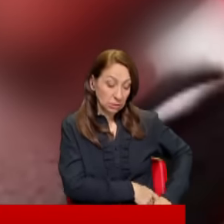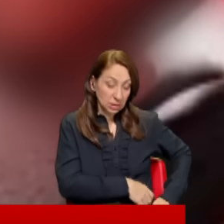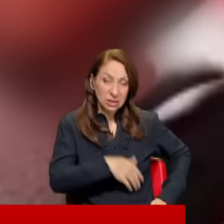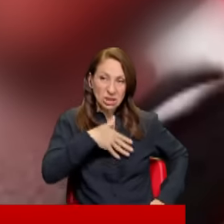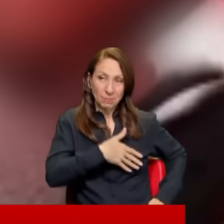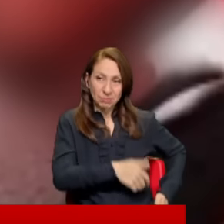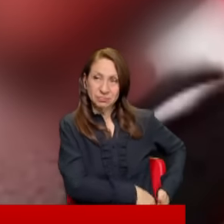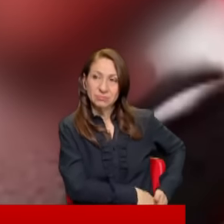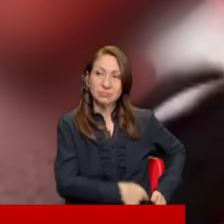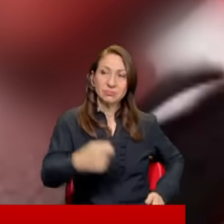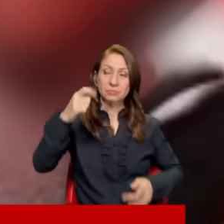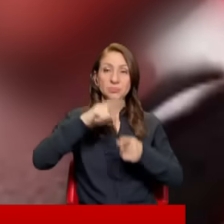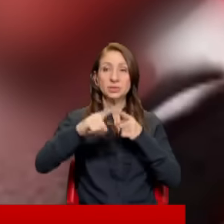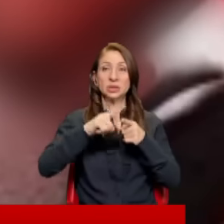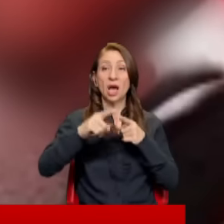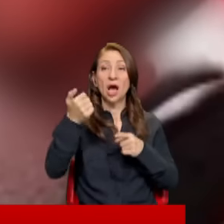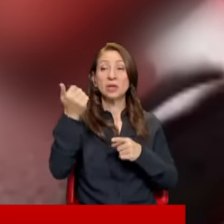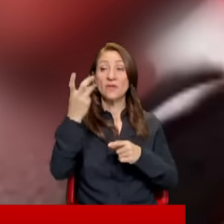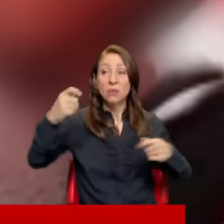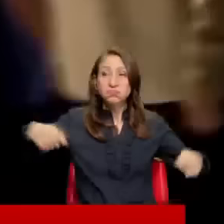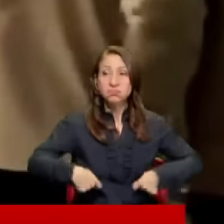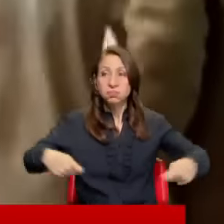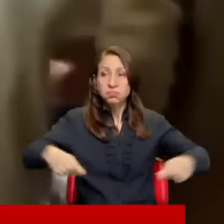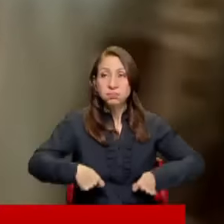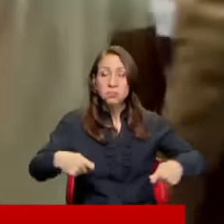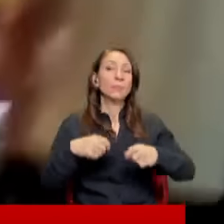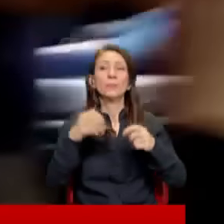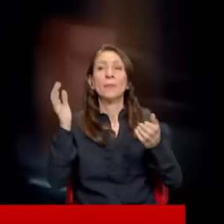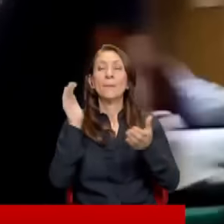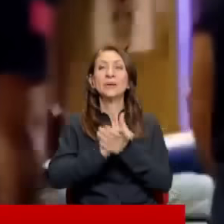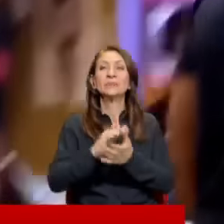bıçakla beni alı yerimden bılı